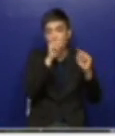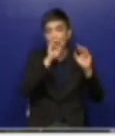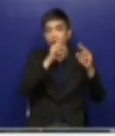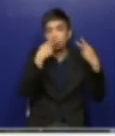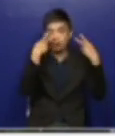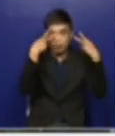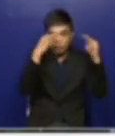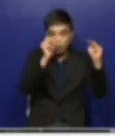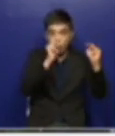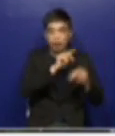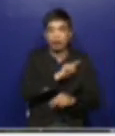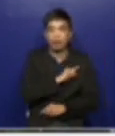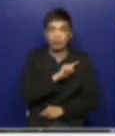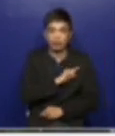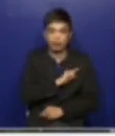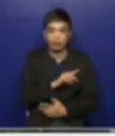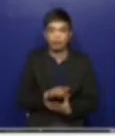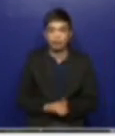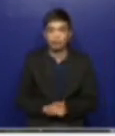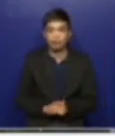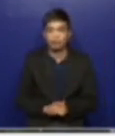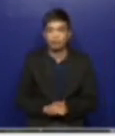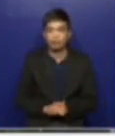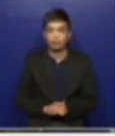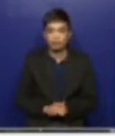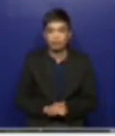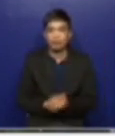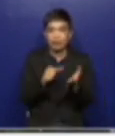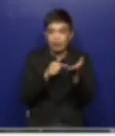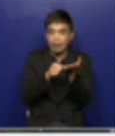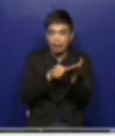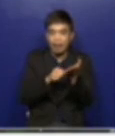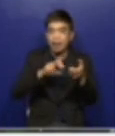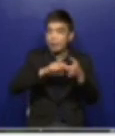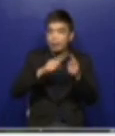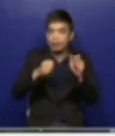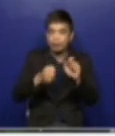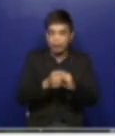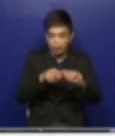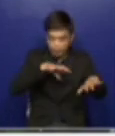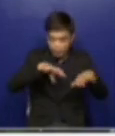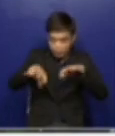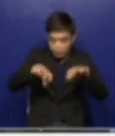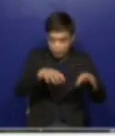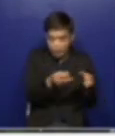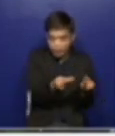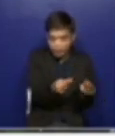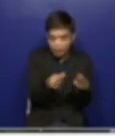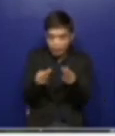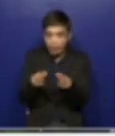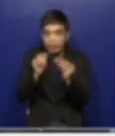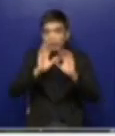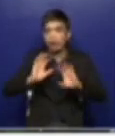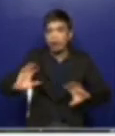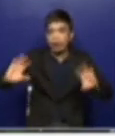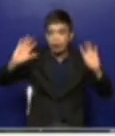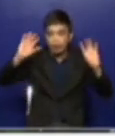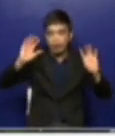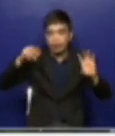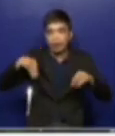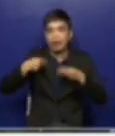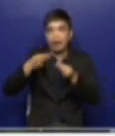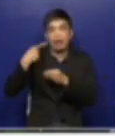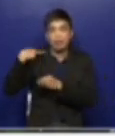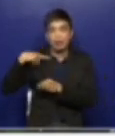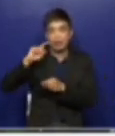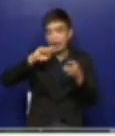ต่อนายกรัฐมนตรีโดยตรงจะสามารถแก้ไขปัญหาบริหารจัดการที่ดินของรัฐให้เป็นประโยชน์ต่อปัญห